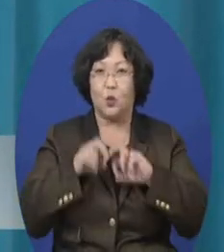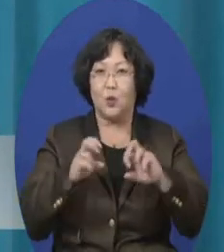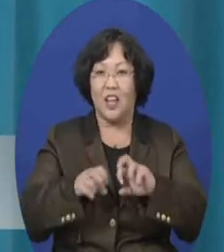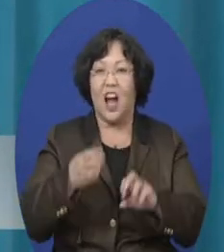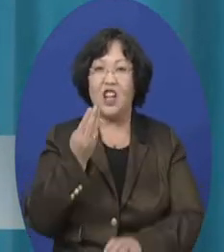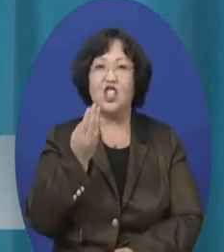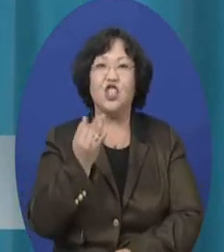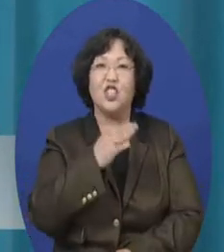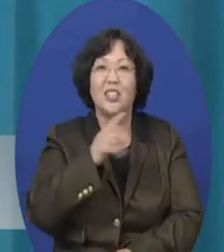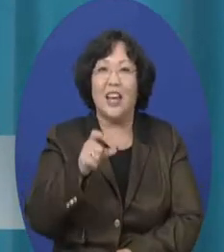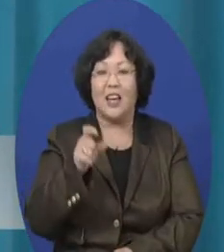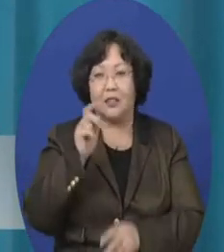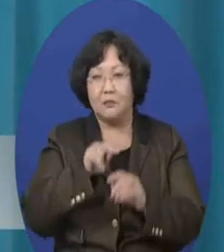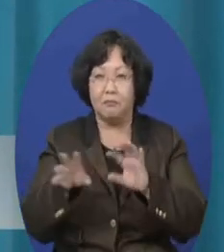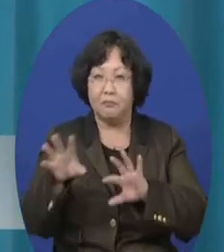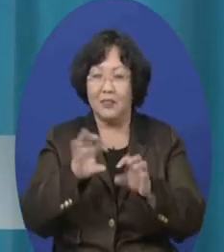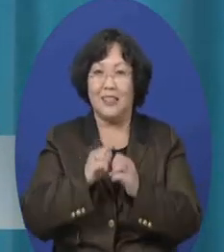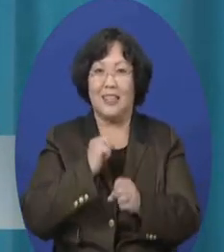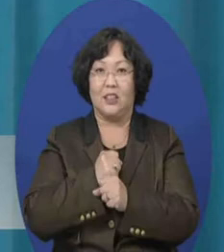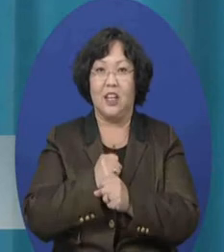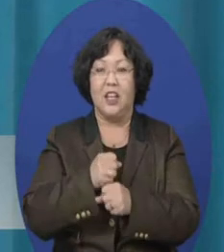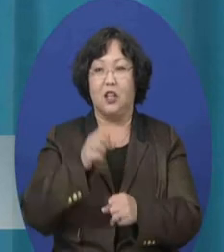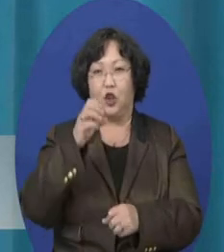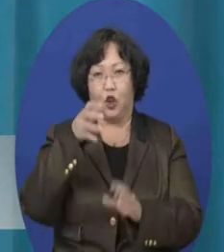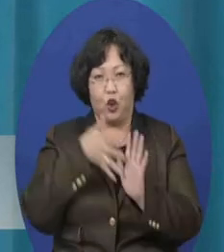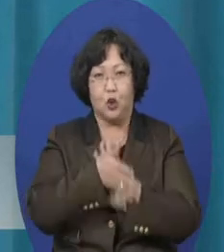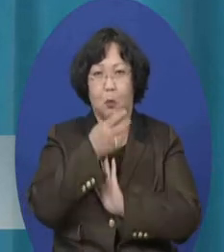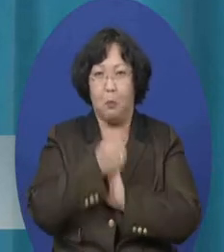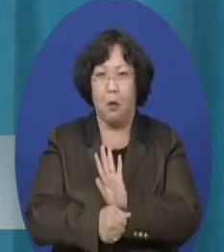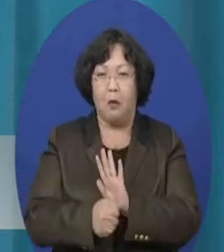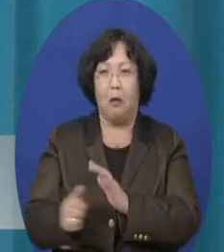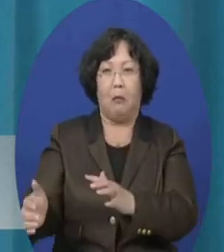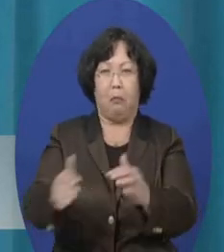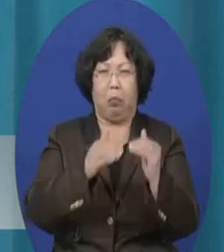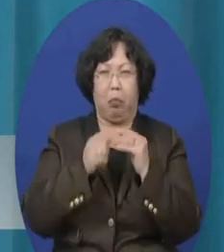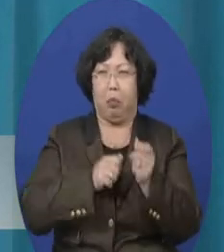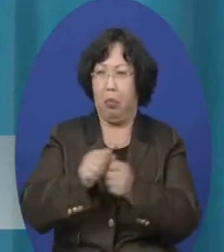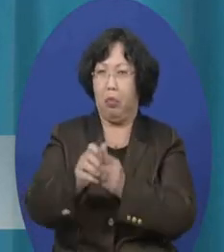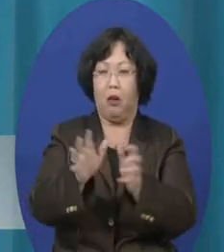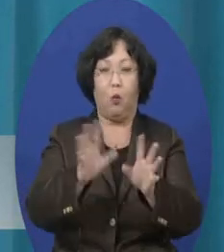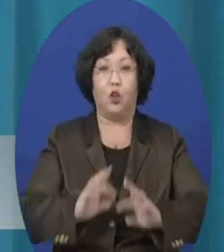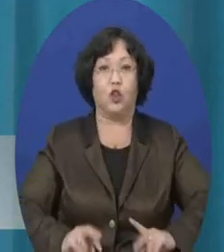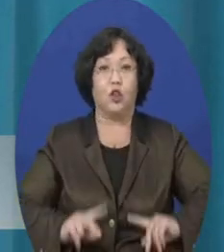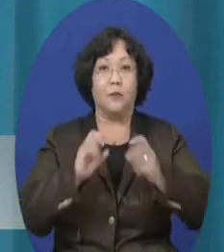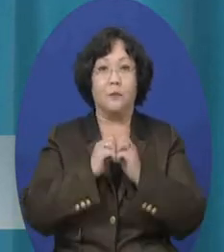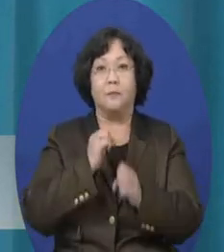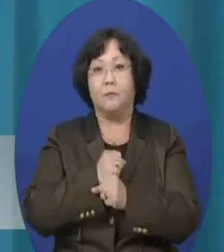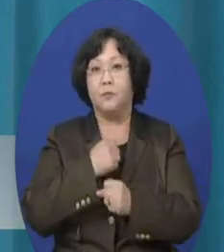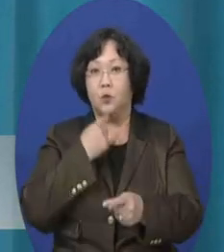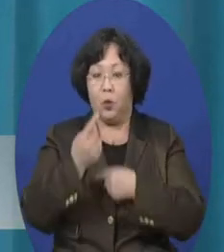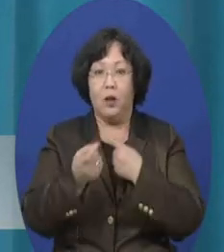судалгаа шинжилгээний ажилд төсвийн хөрөнгийг хавтгааруулан тэгшидгэн хуваарлаж байсныг ч залруулах боломжийг ярилцжээ.